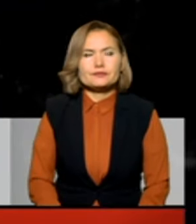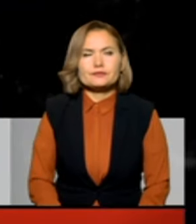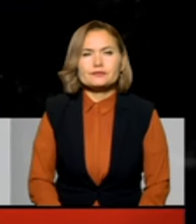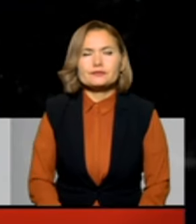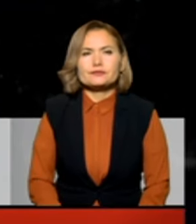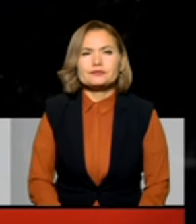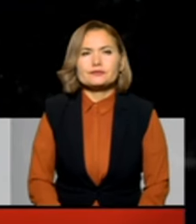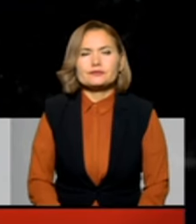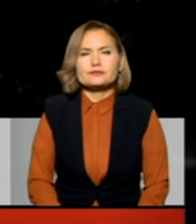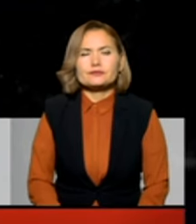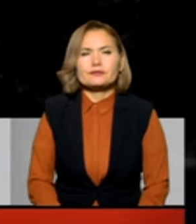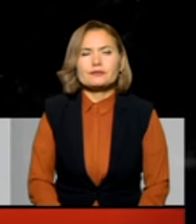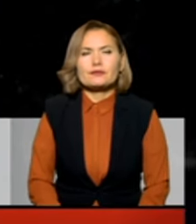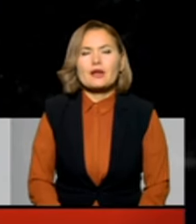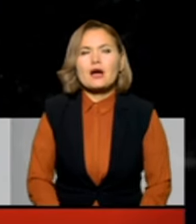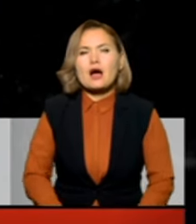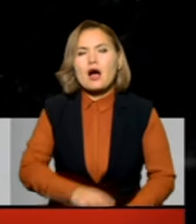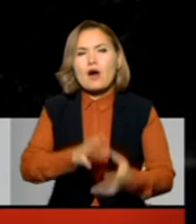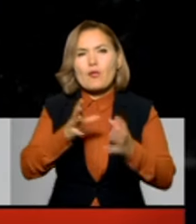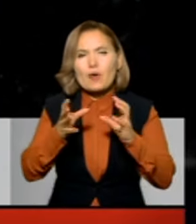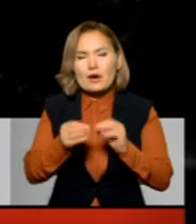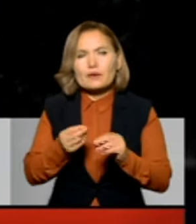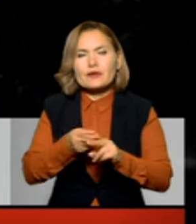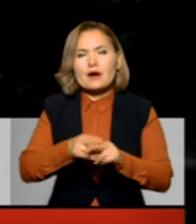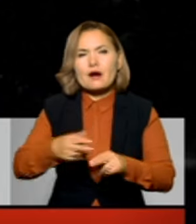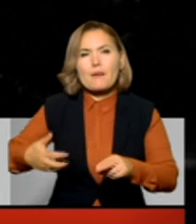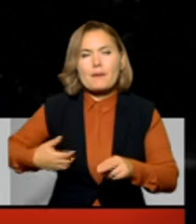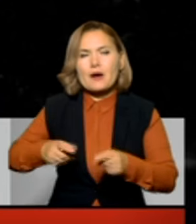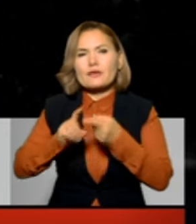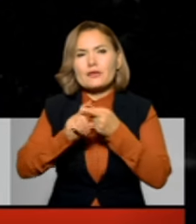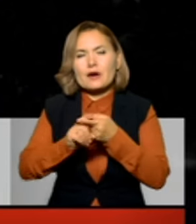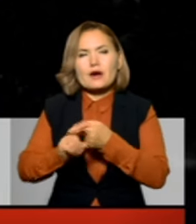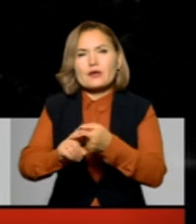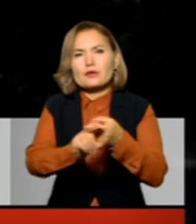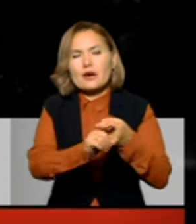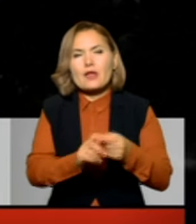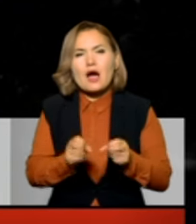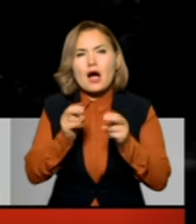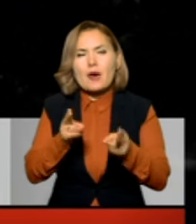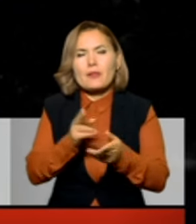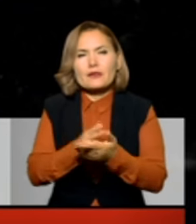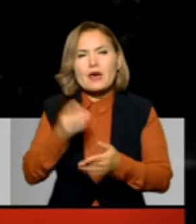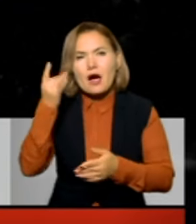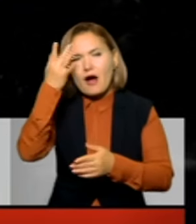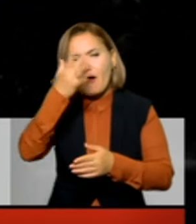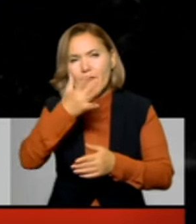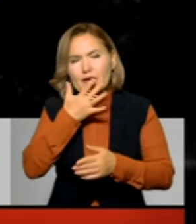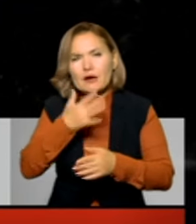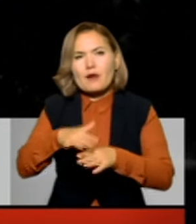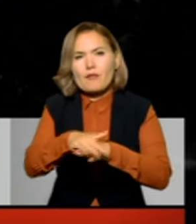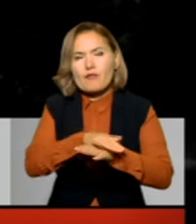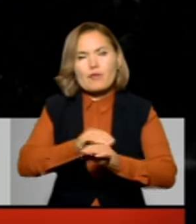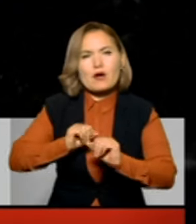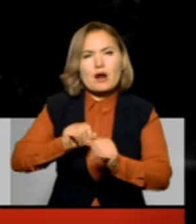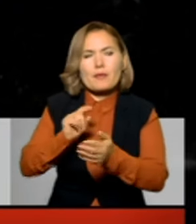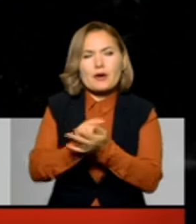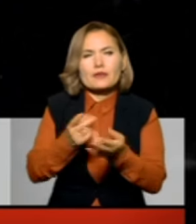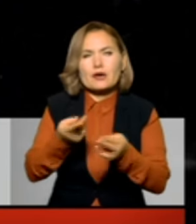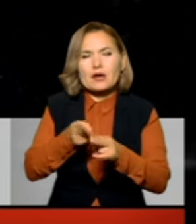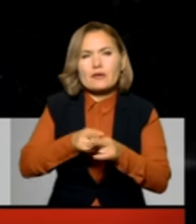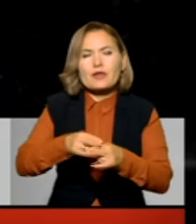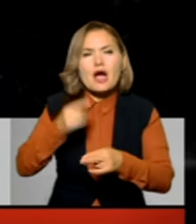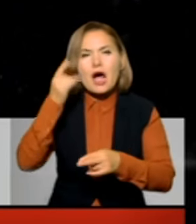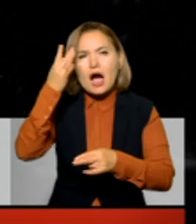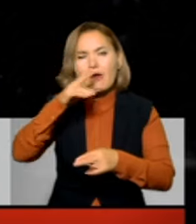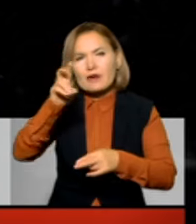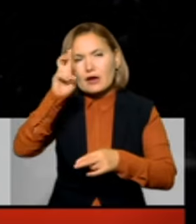is not. Маймыл шешегі жаңа COVID емес, бірақ бұл вируспен аймақтар мен құрлықтарда бірлесіп күрескеніміз абзал. Шығыс және Орталық